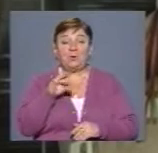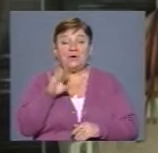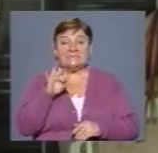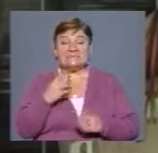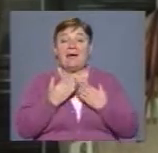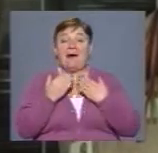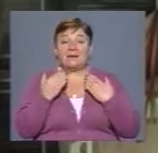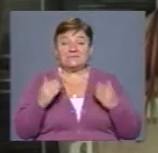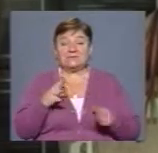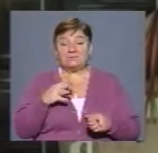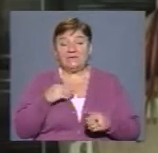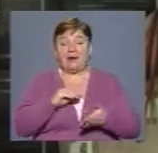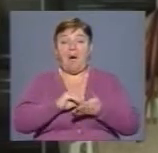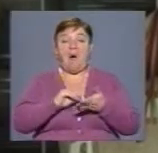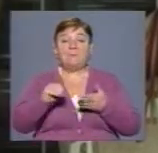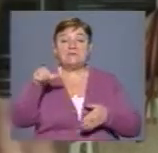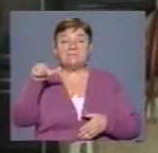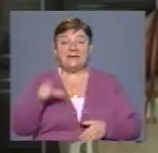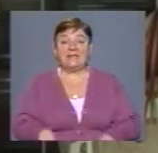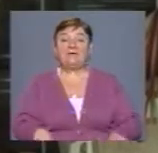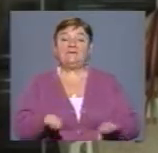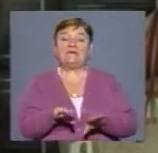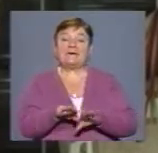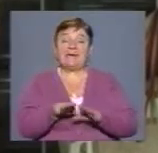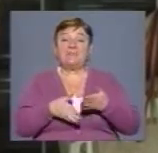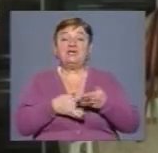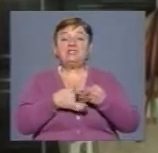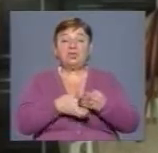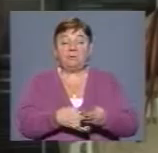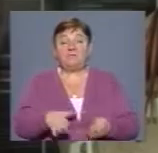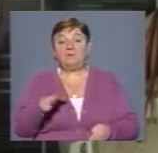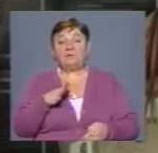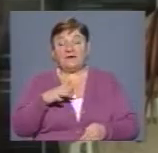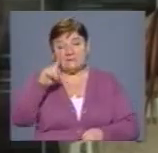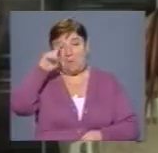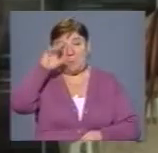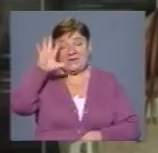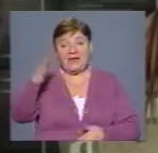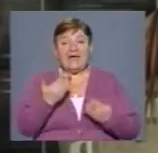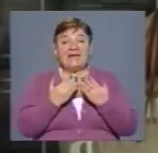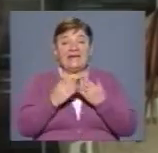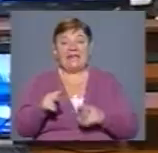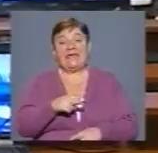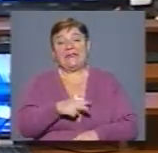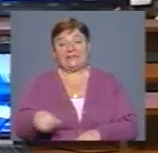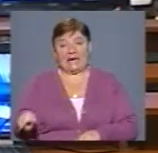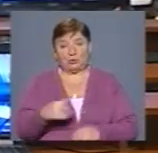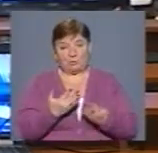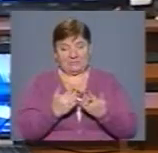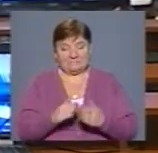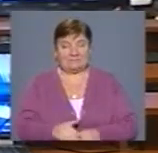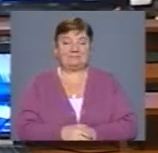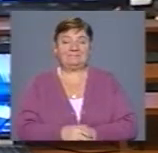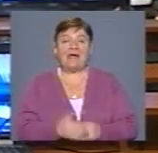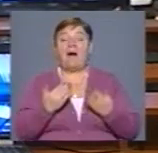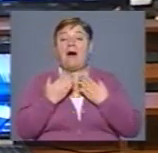своїх улюблених письменників. І так, таким чином відбувається популяризація читання книг, літератури.